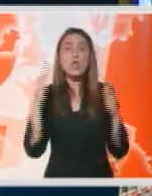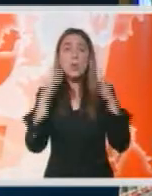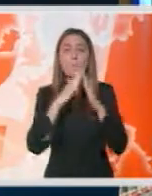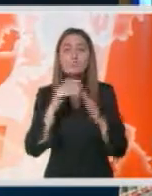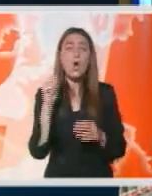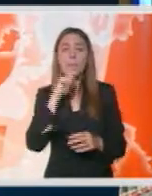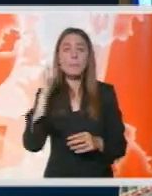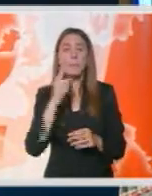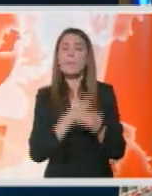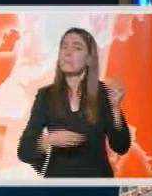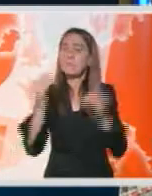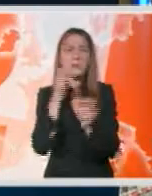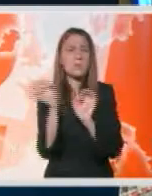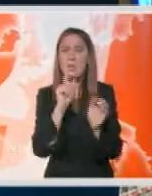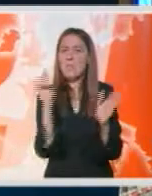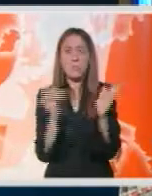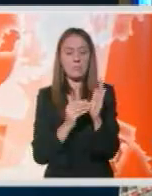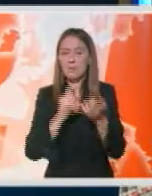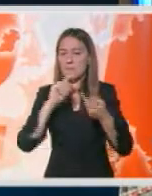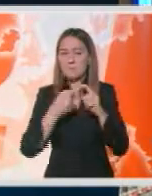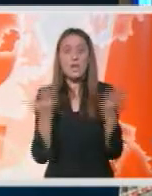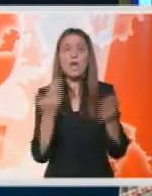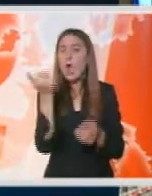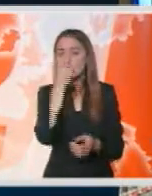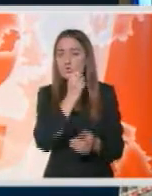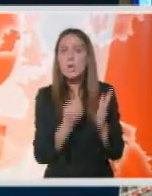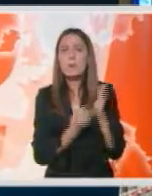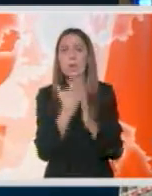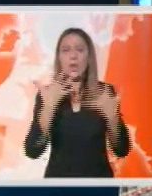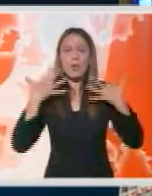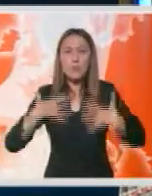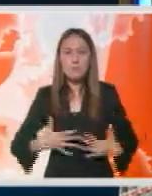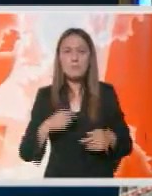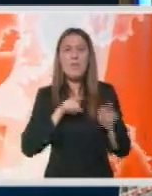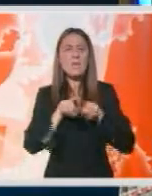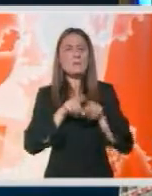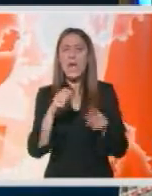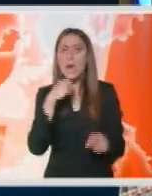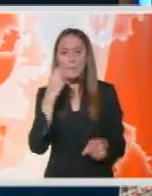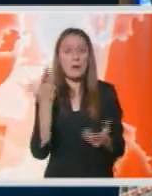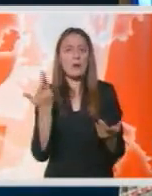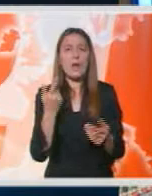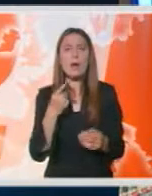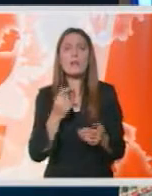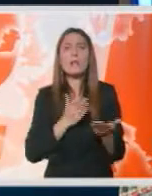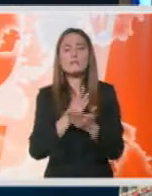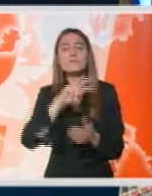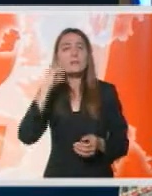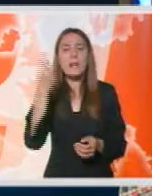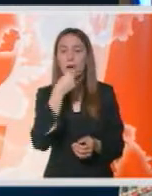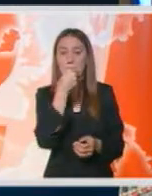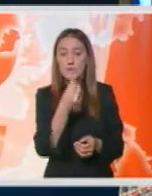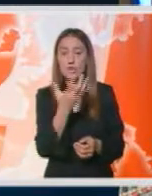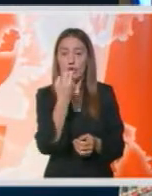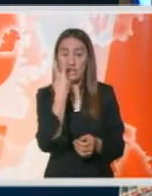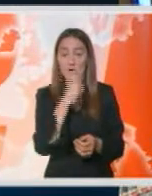troše prekomerna sredstva na nepotrebne stvari, kao što su brojni kostimi za iste opere ili izvođenje na stranom jeziku. Od